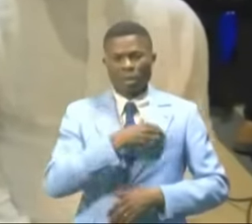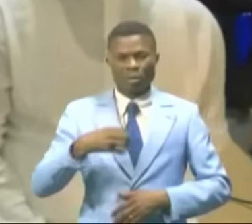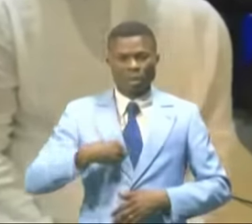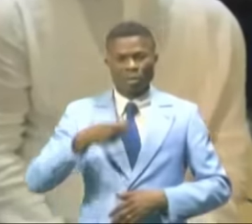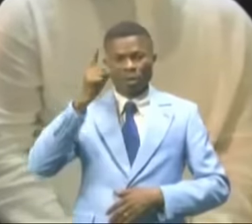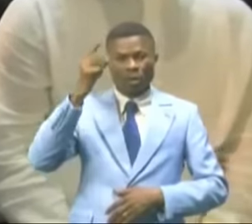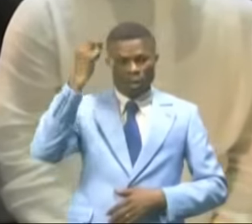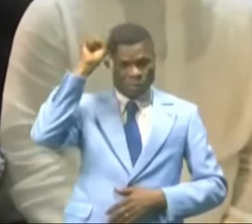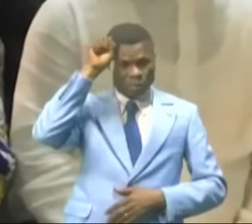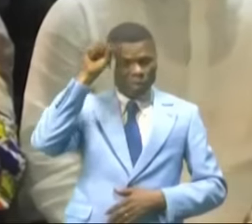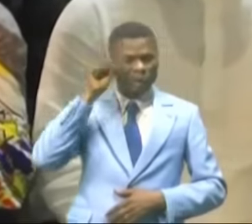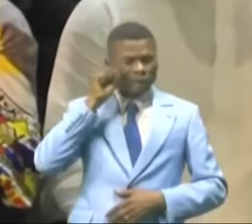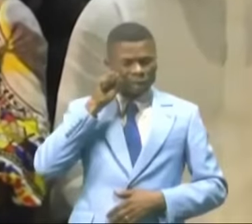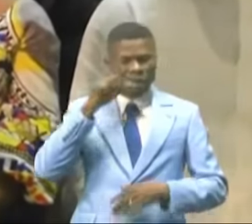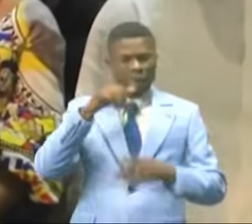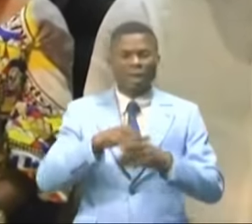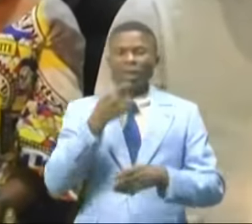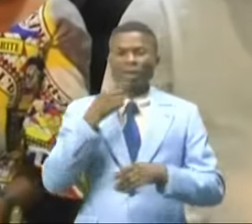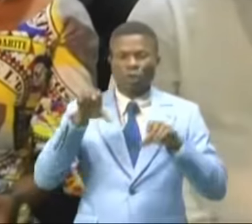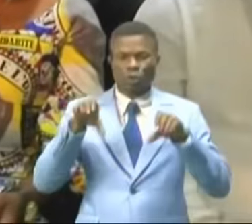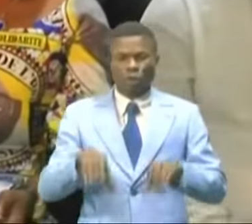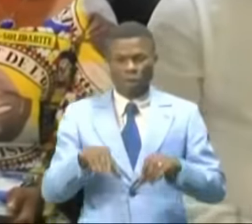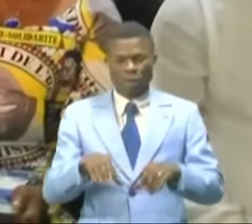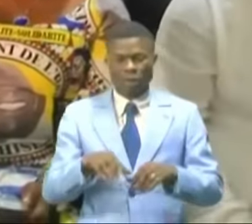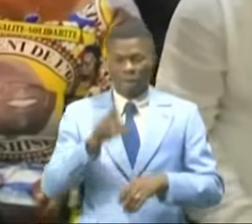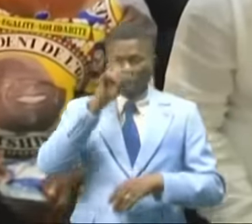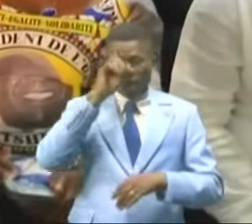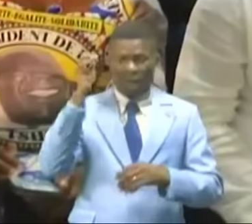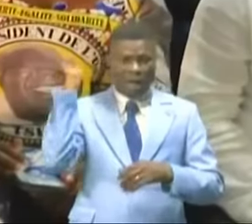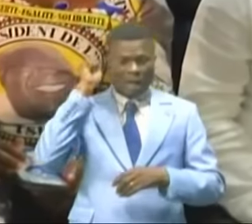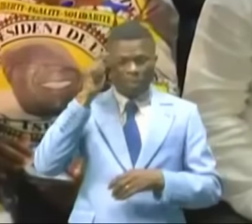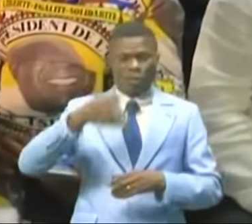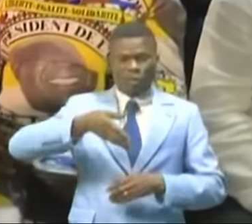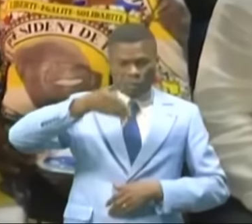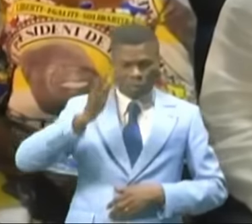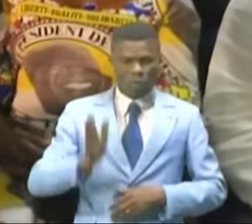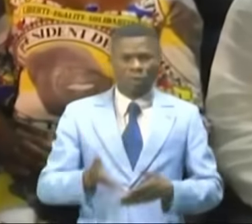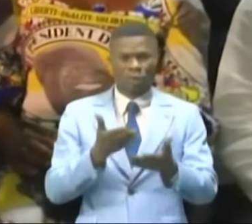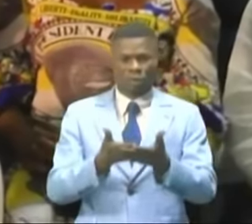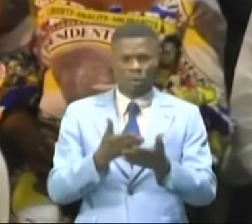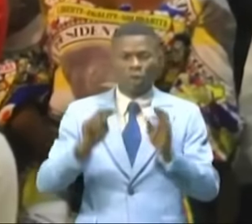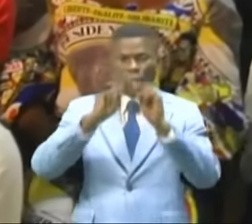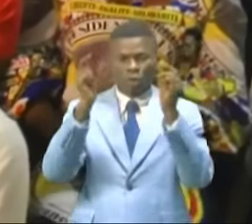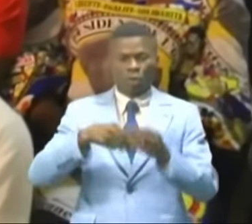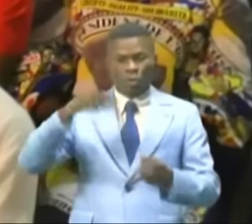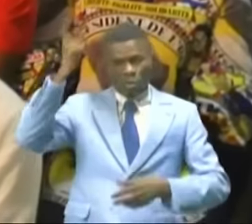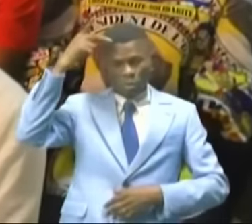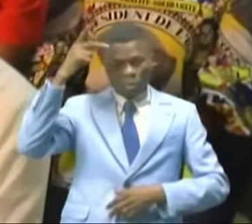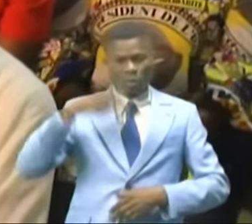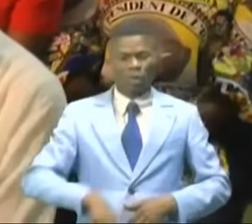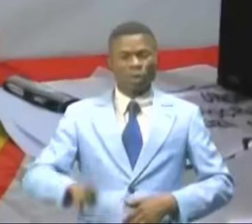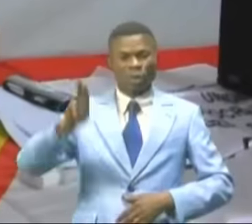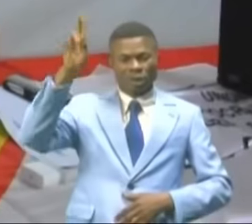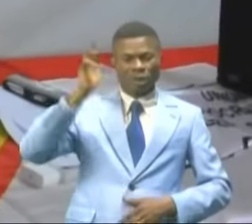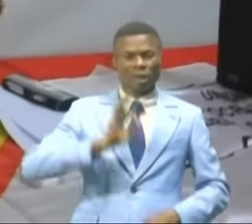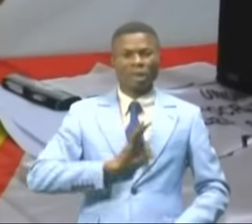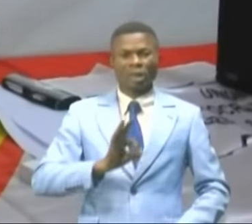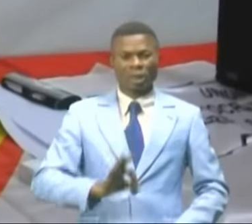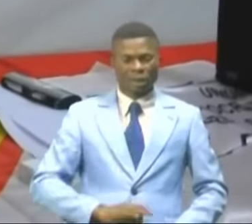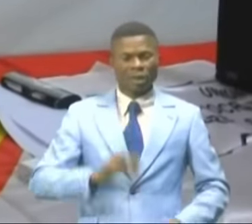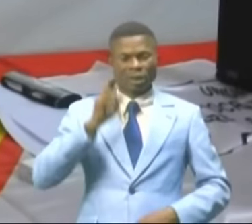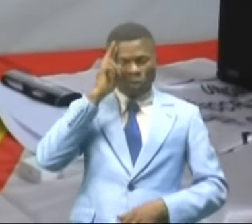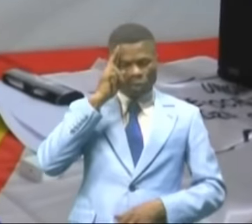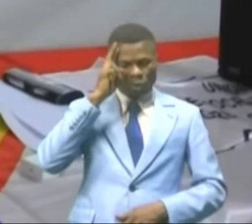ministre de l'histoire de la RDC. Ces intellectuels et experts du parti politique UDPS Tshisekedi